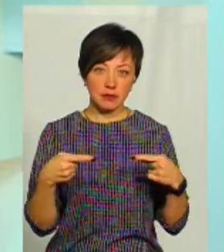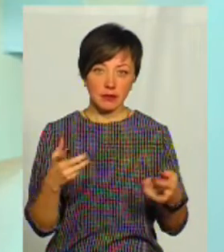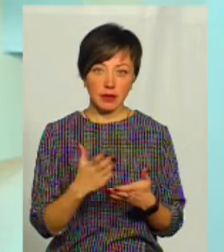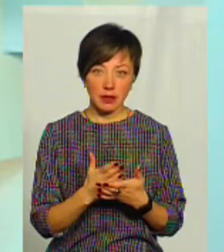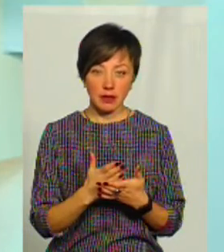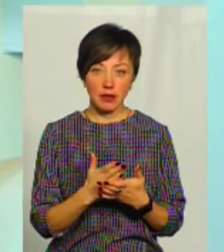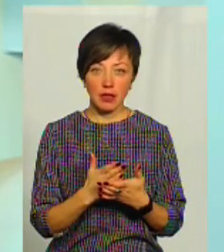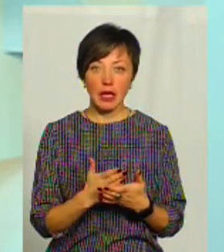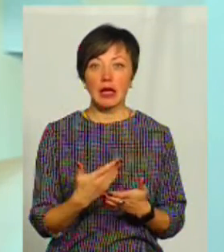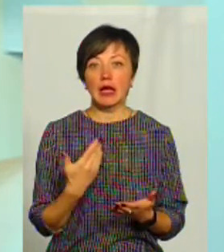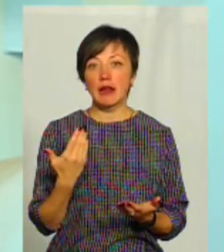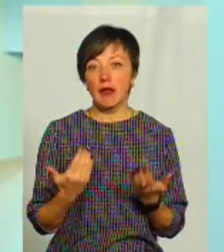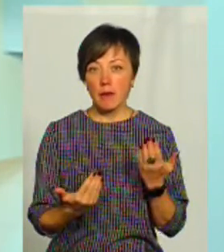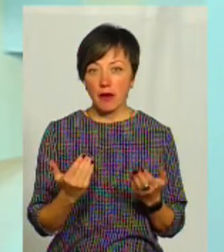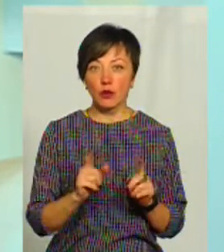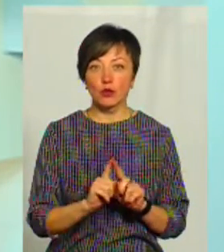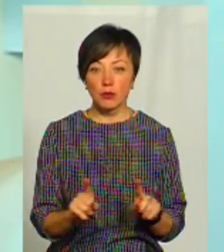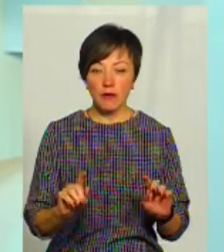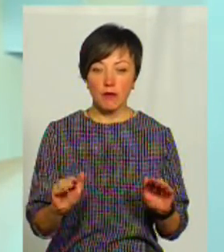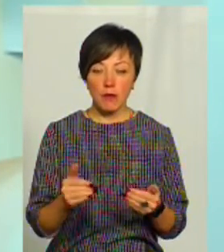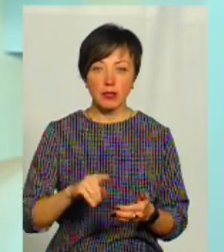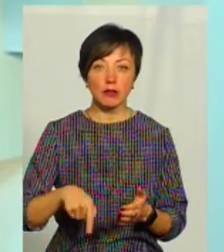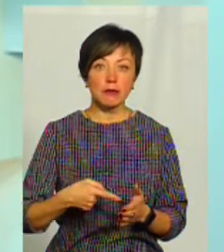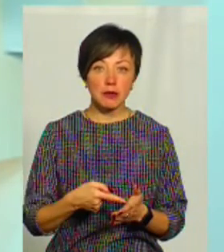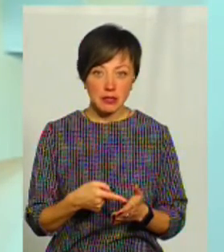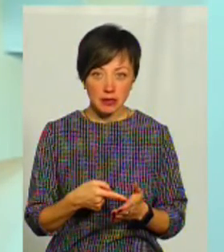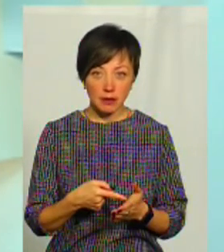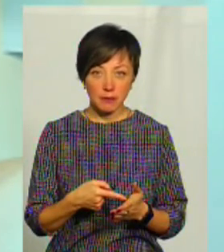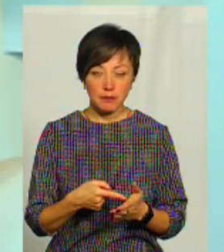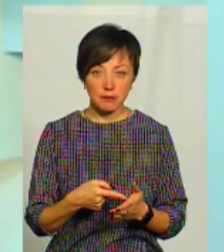є і так далі. Тому, напевно, особливо в межах міста